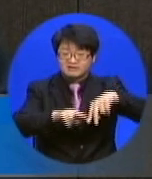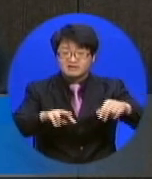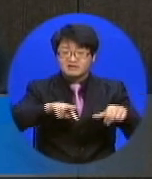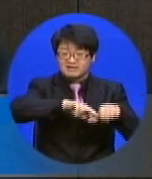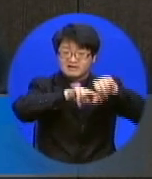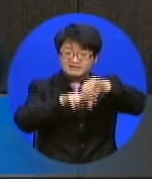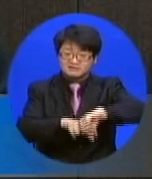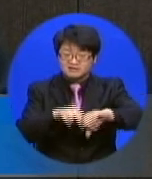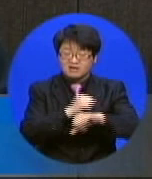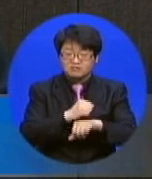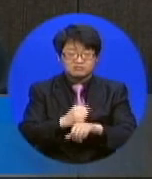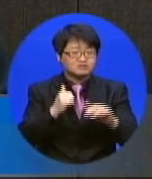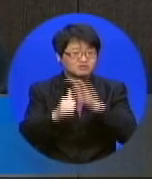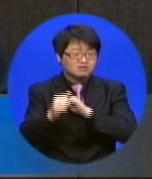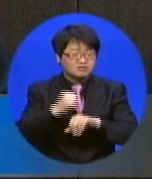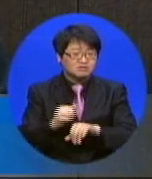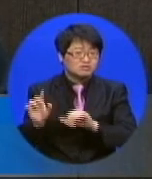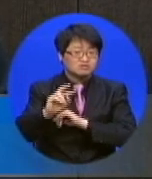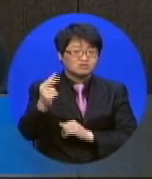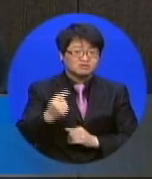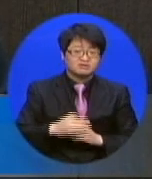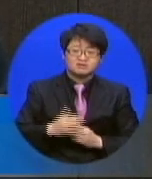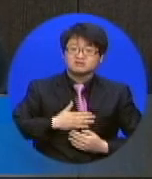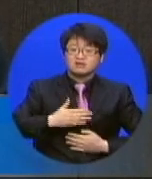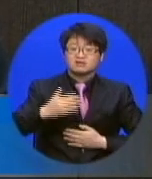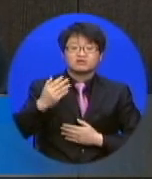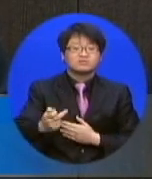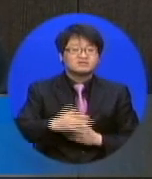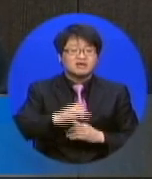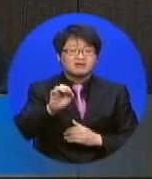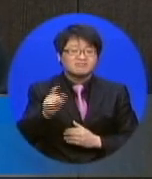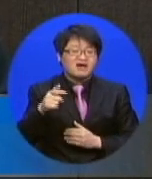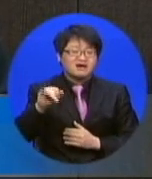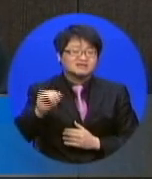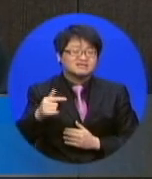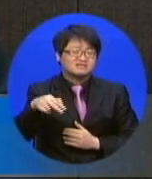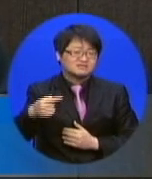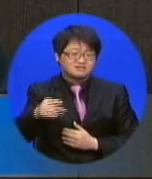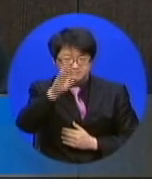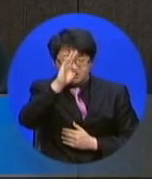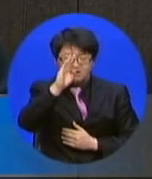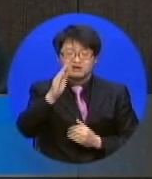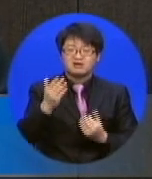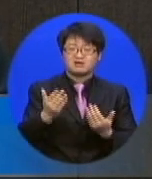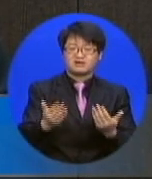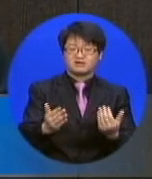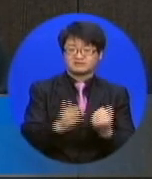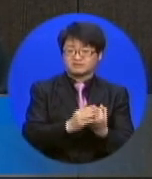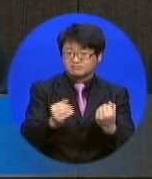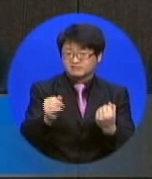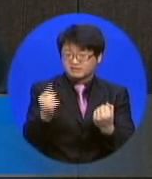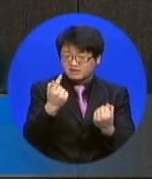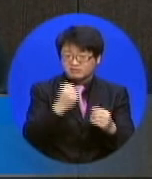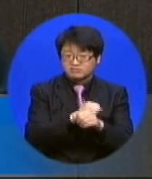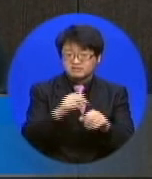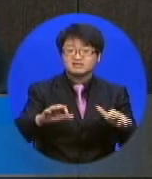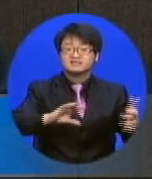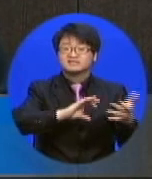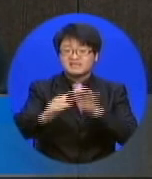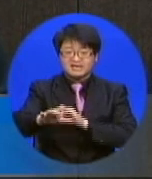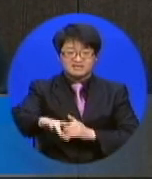돌아와가지고 보니까 여동생이 파킨슨병을 걸려가지고 그걸 계기로 해서 세계